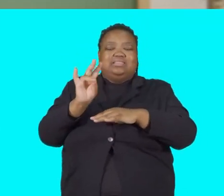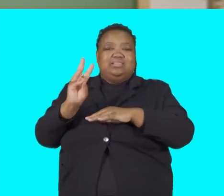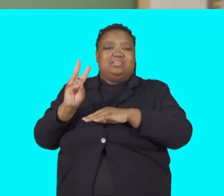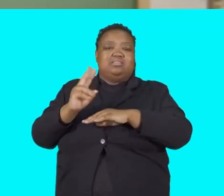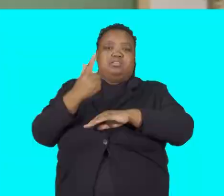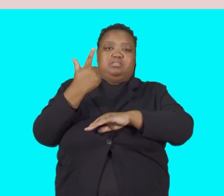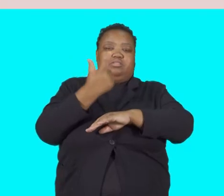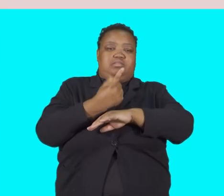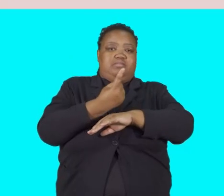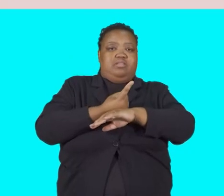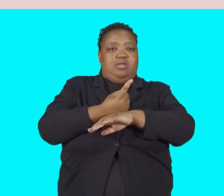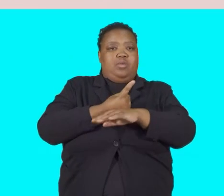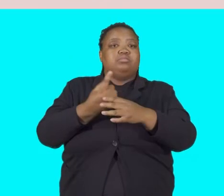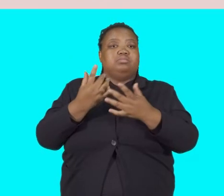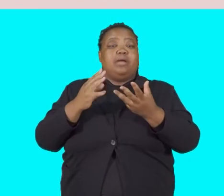ngeveki.